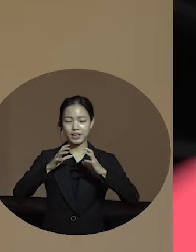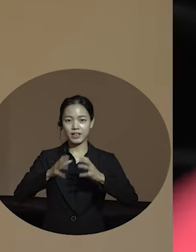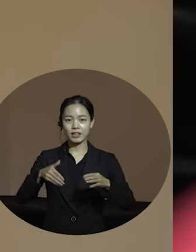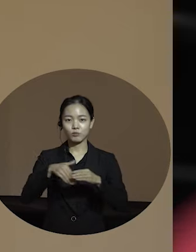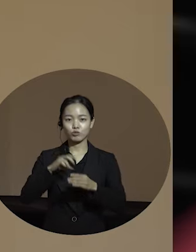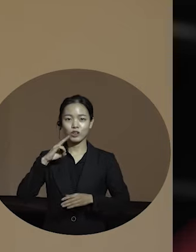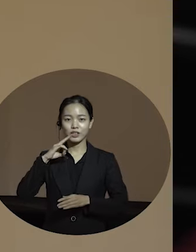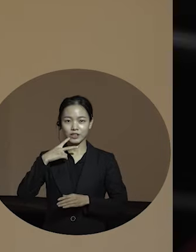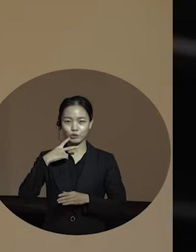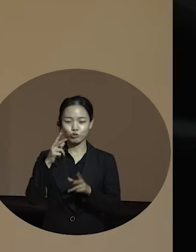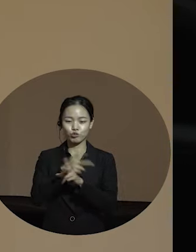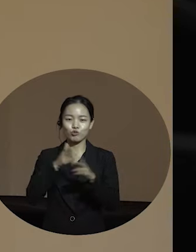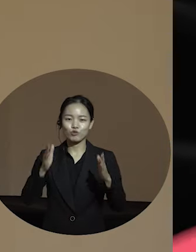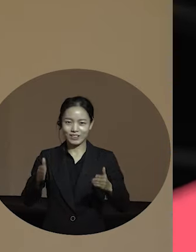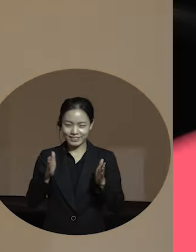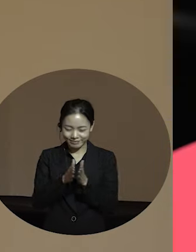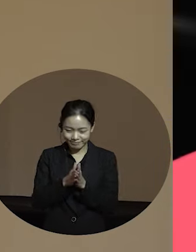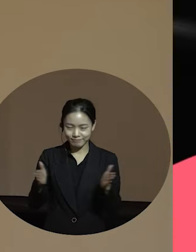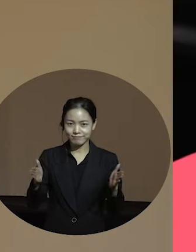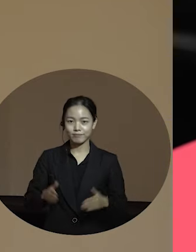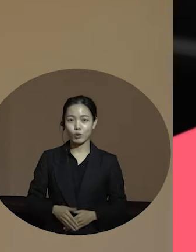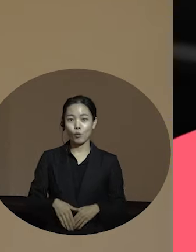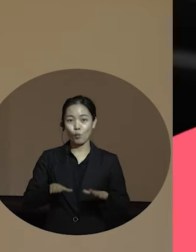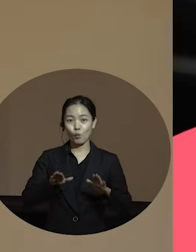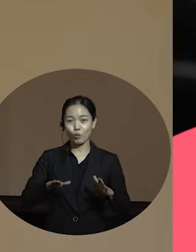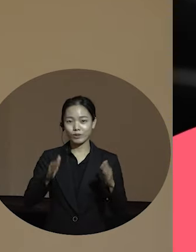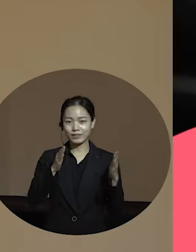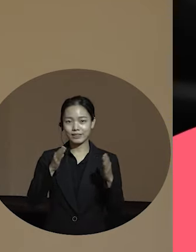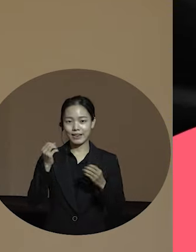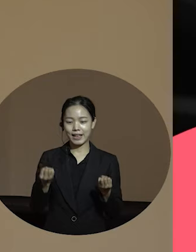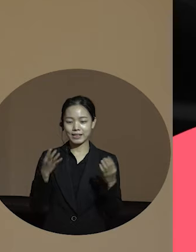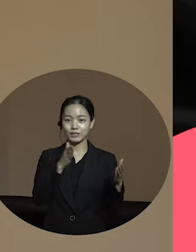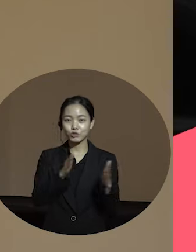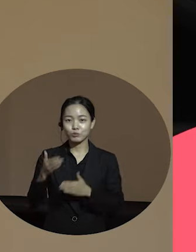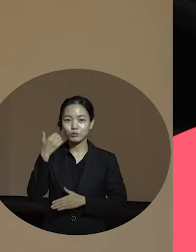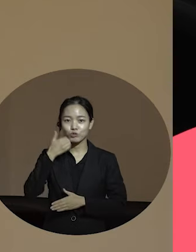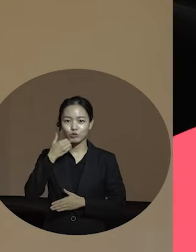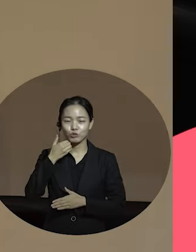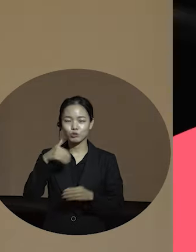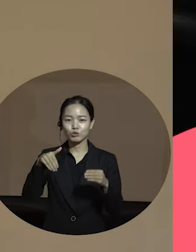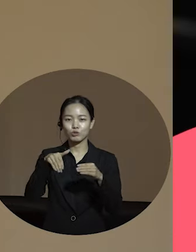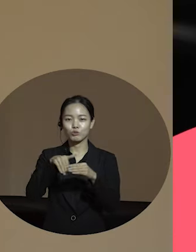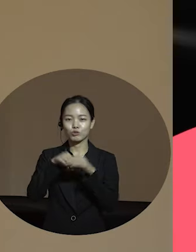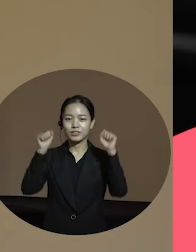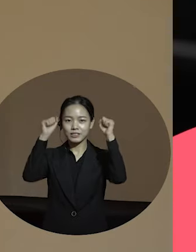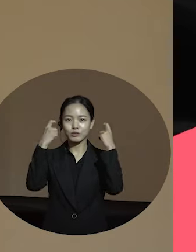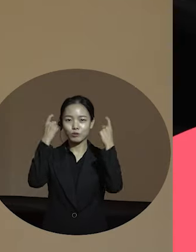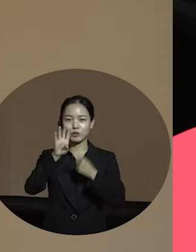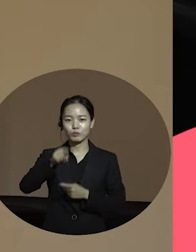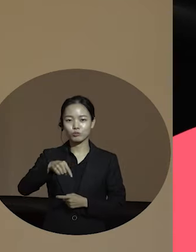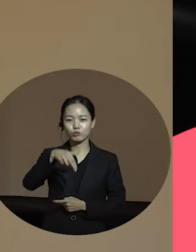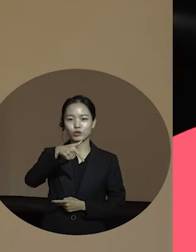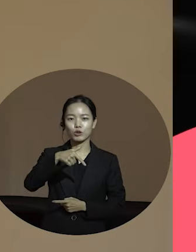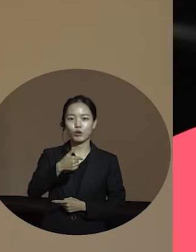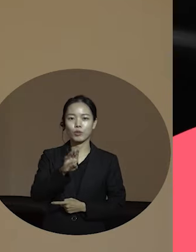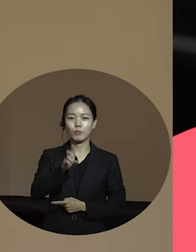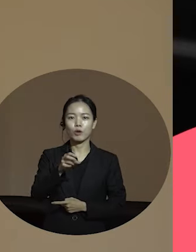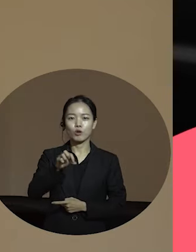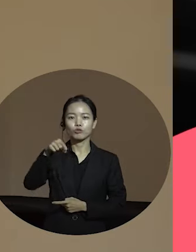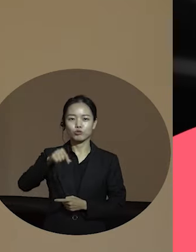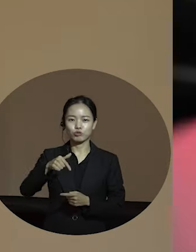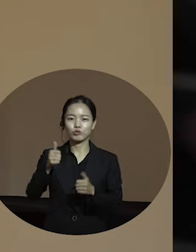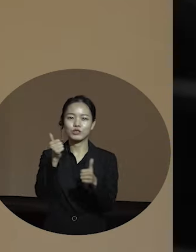세계문화예술교육주간이 시작되었습니다. 이 자리를 마련해 주신 문화체육관광부 전병극 차관님께 감사를 드립니다.